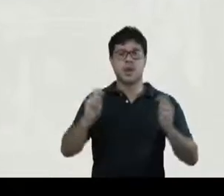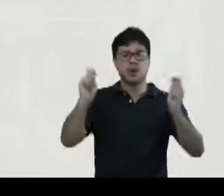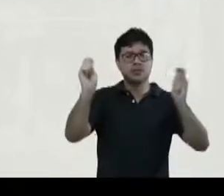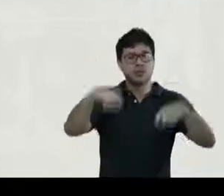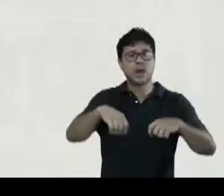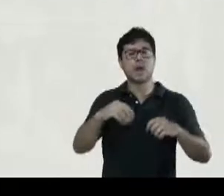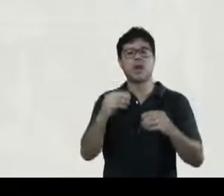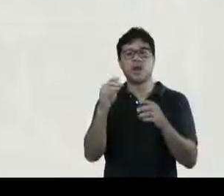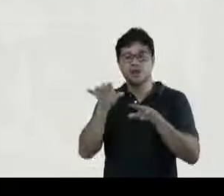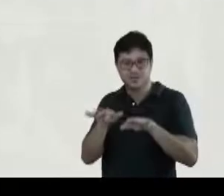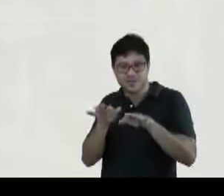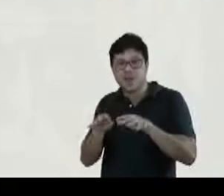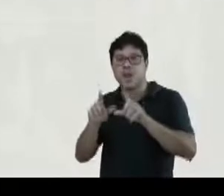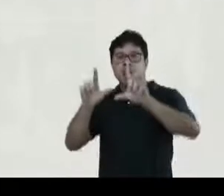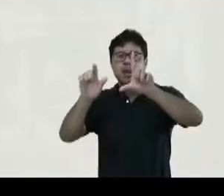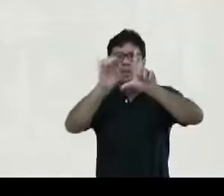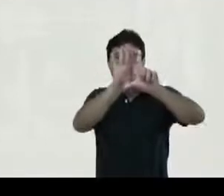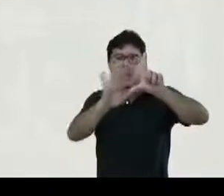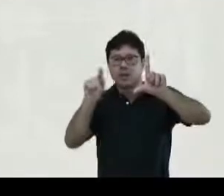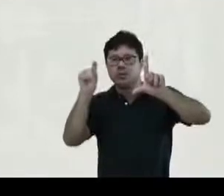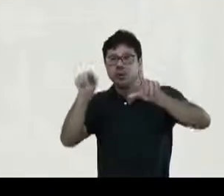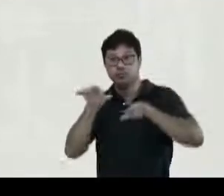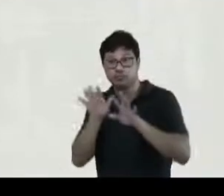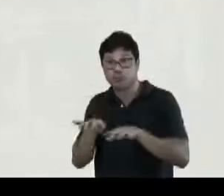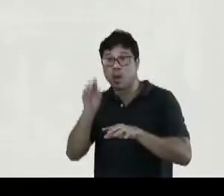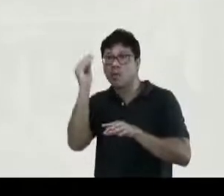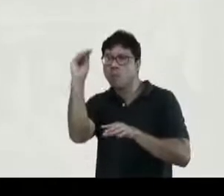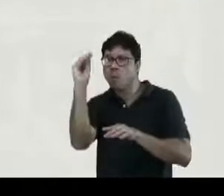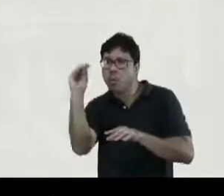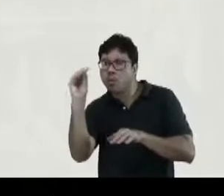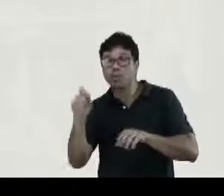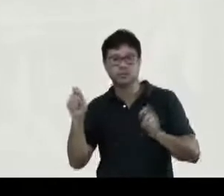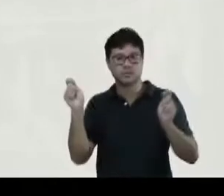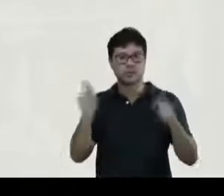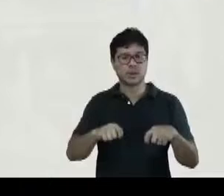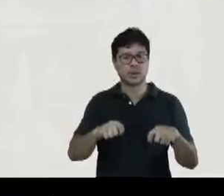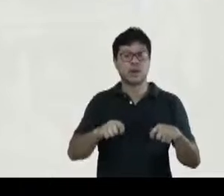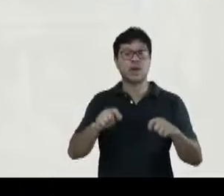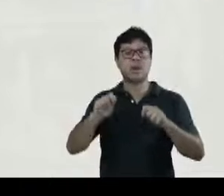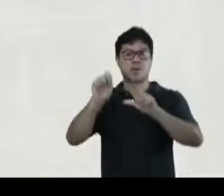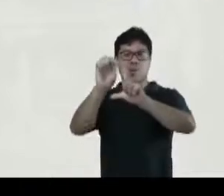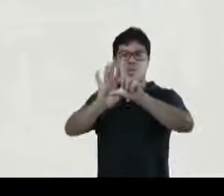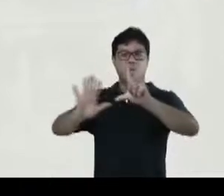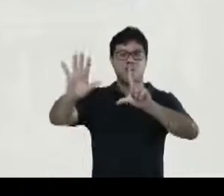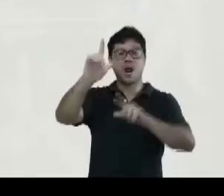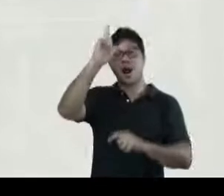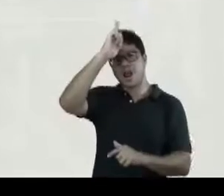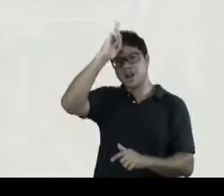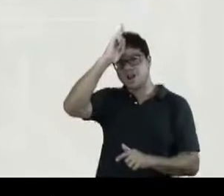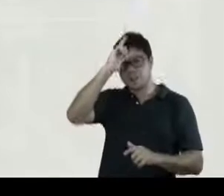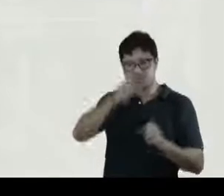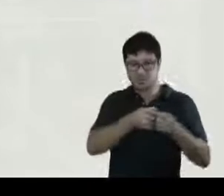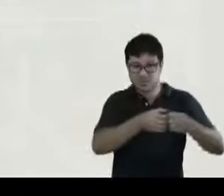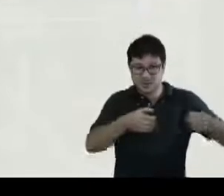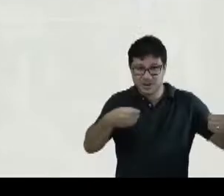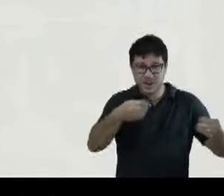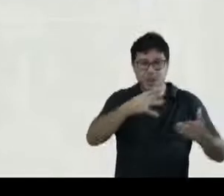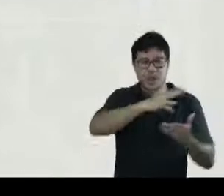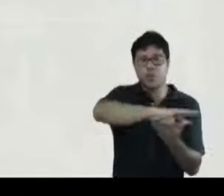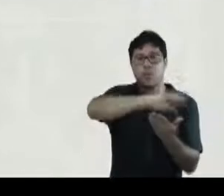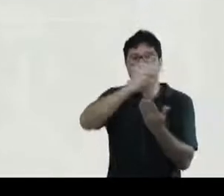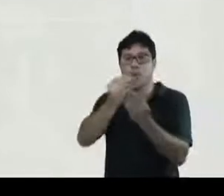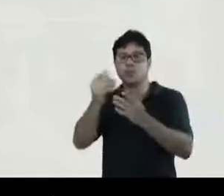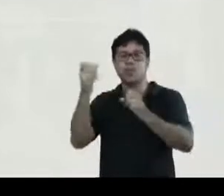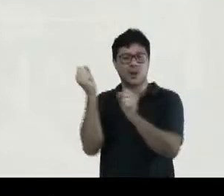Aufbau befindliche deutsche Handschriftenportal wird Texte und Bilder in